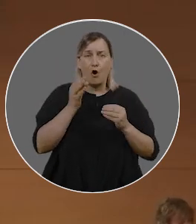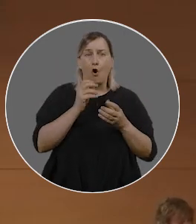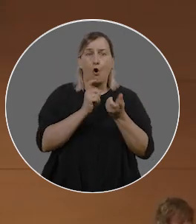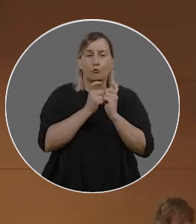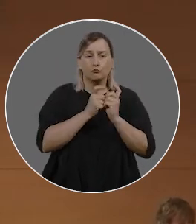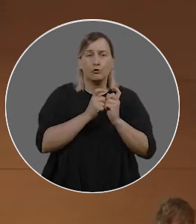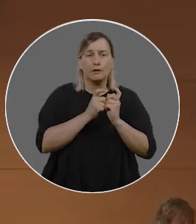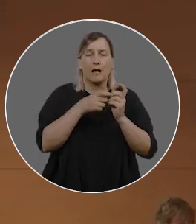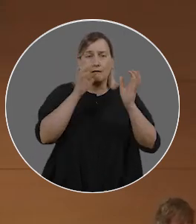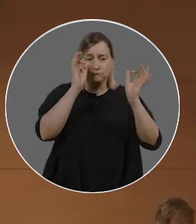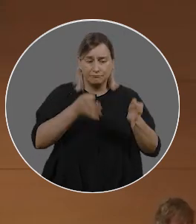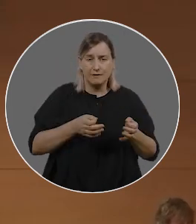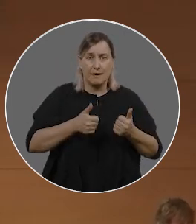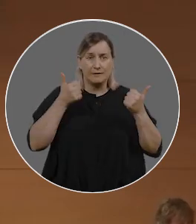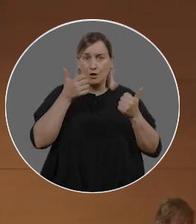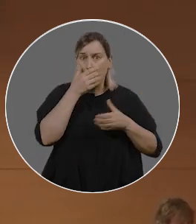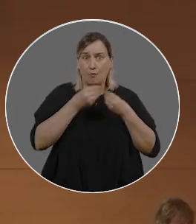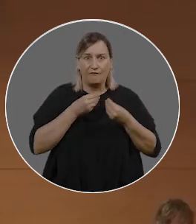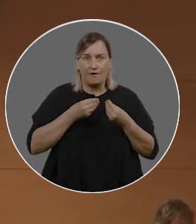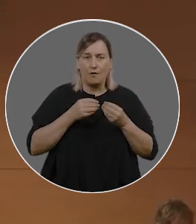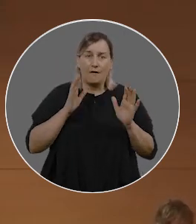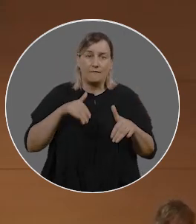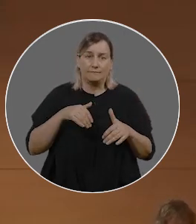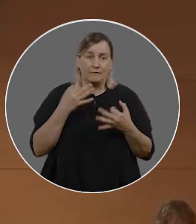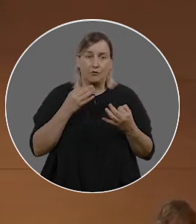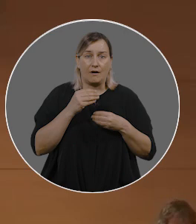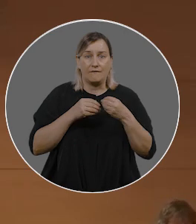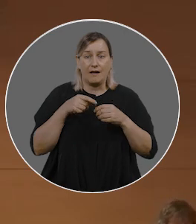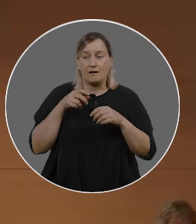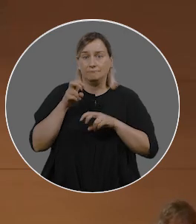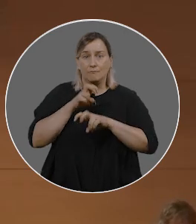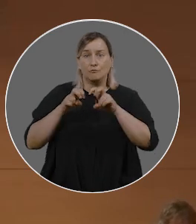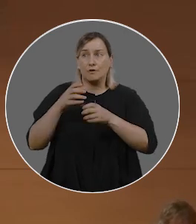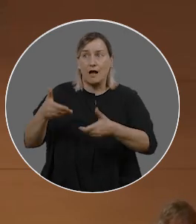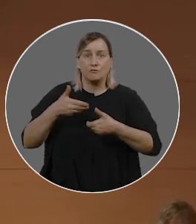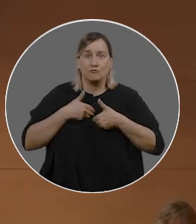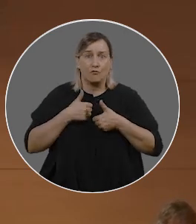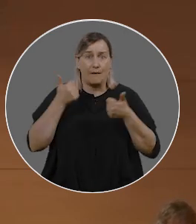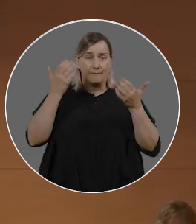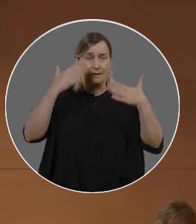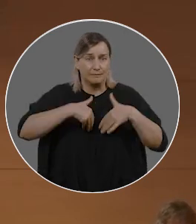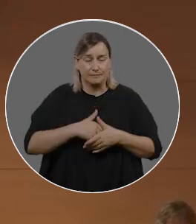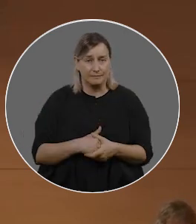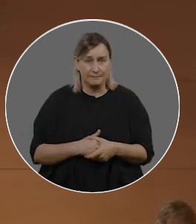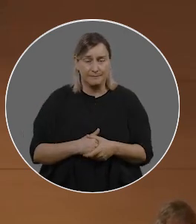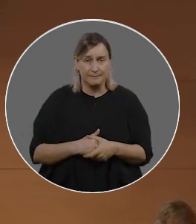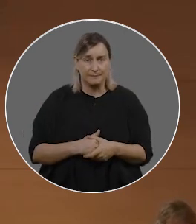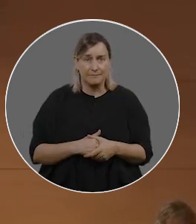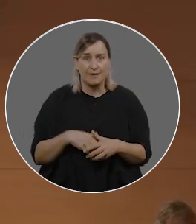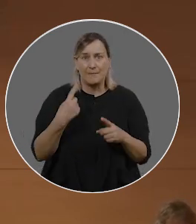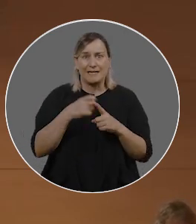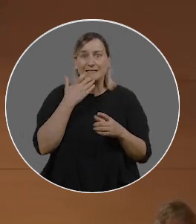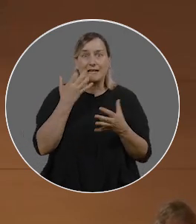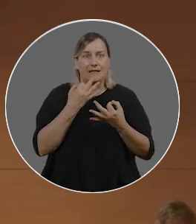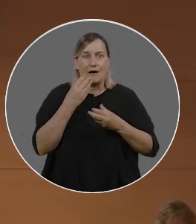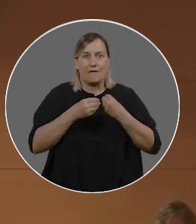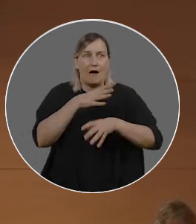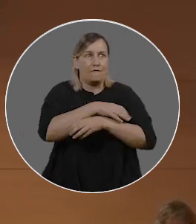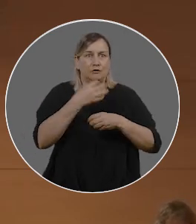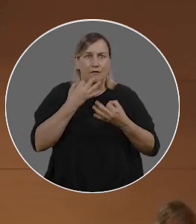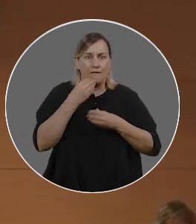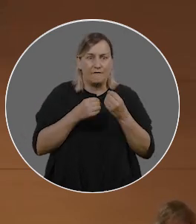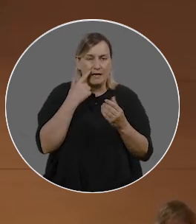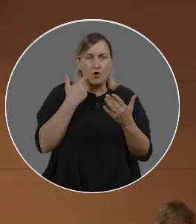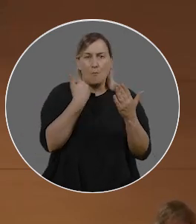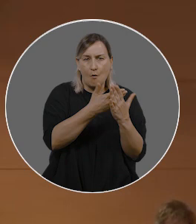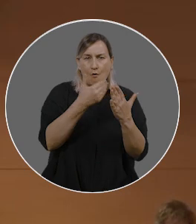de consultar sí o sí i no puc fer-ho, clar, el primer que he de fer és buscar ajuda, és que no hi ha un altre. Perquè és que si ho has de fer